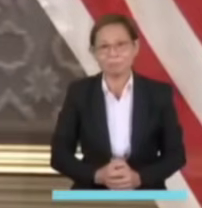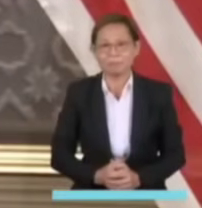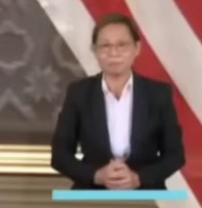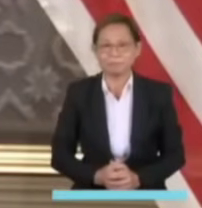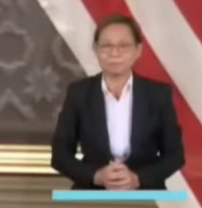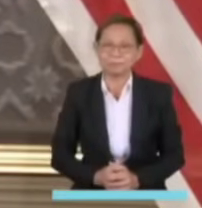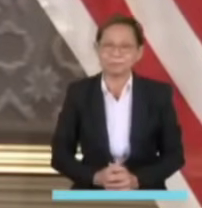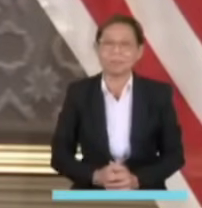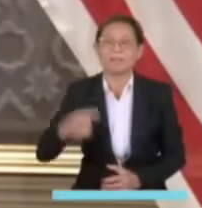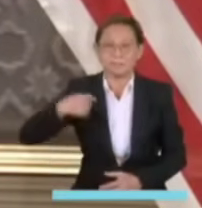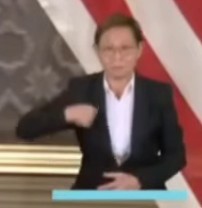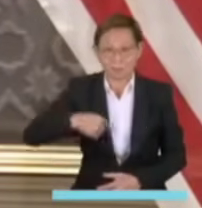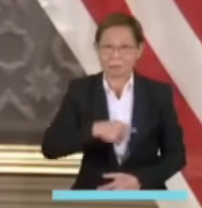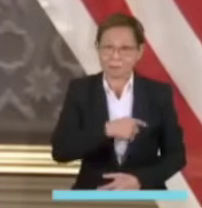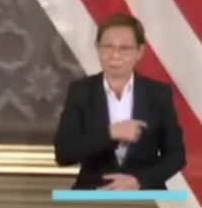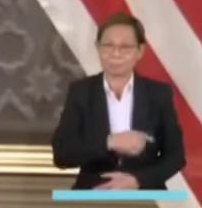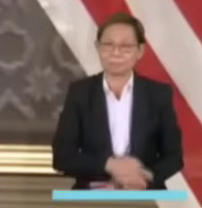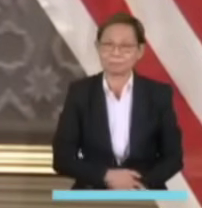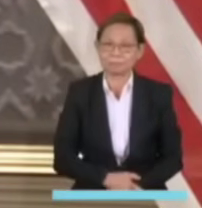kita juga